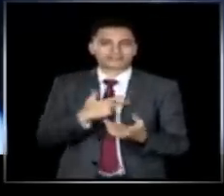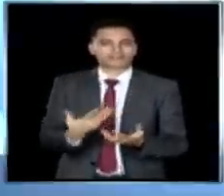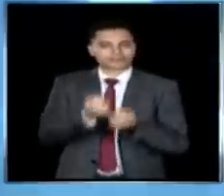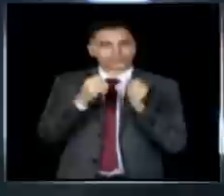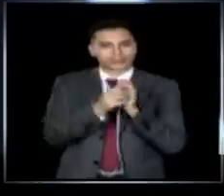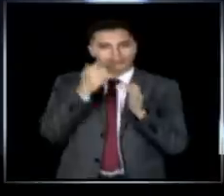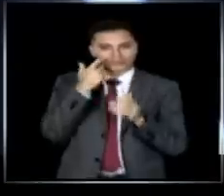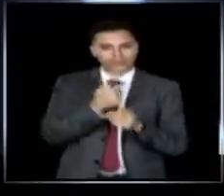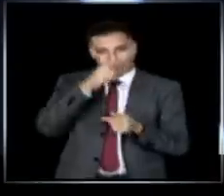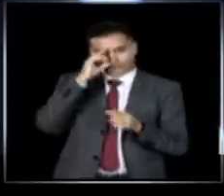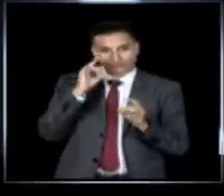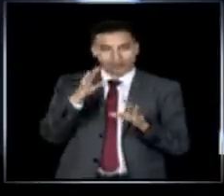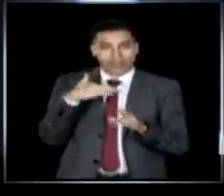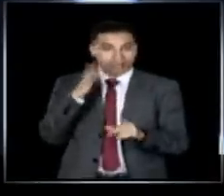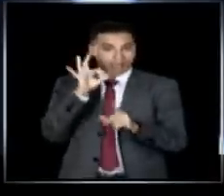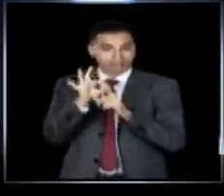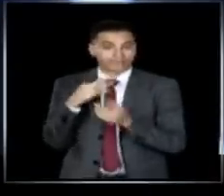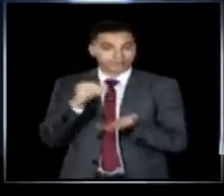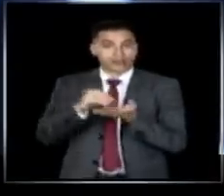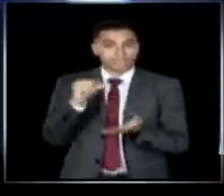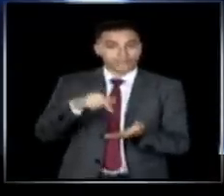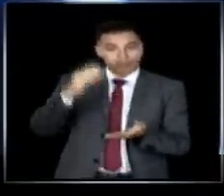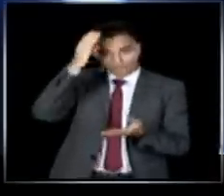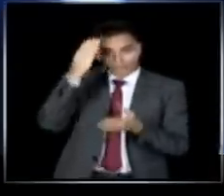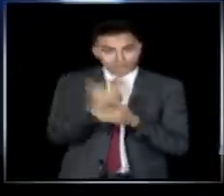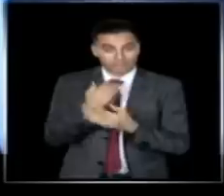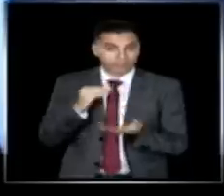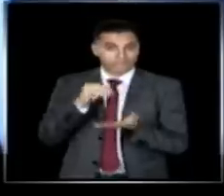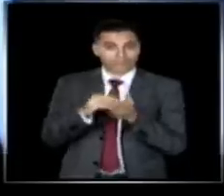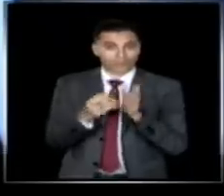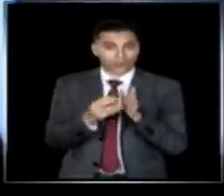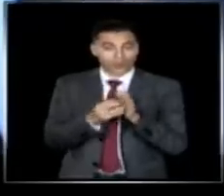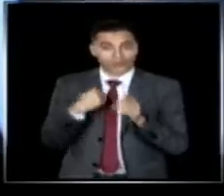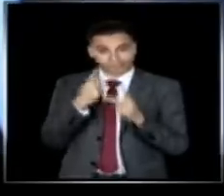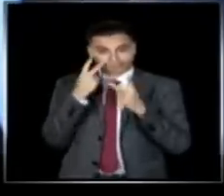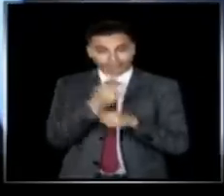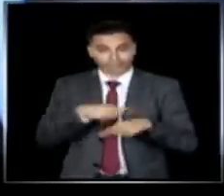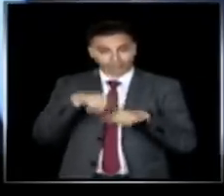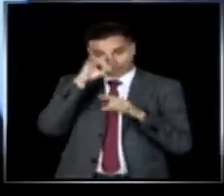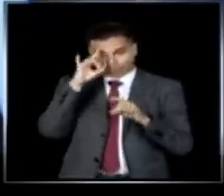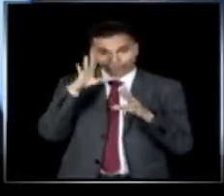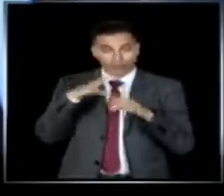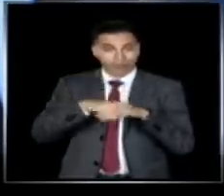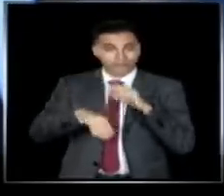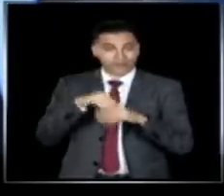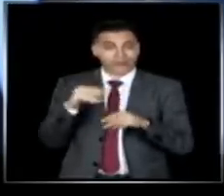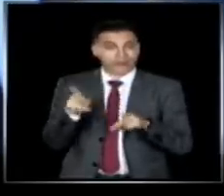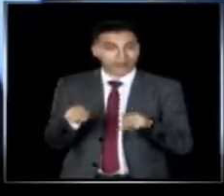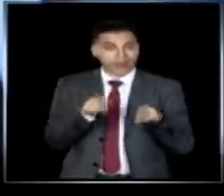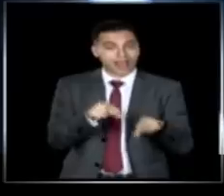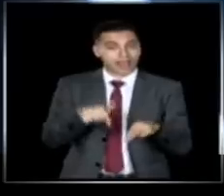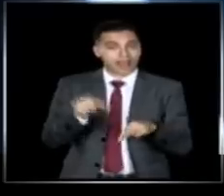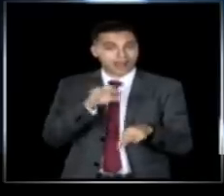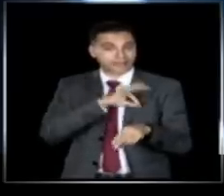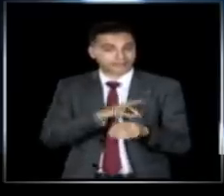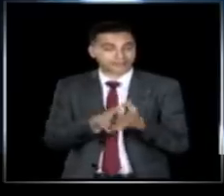عين شمس. كان هدف ليا إن أنا أشارك في برنامج العباقرة من ساعة ما دخلت الكلية، وإن شاء الله النهاردة دي أول حلقة بالنسبة لي في